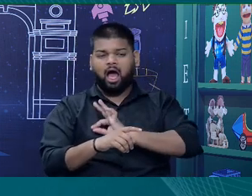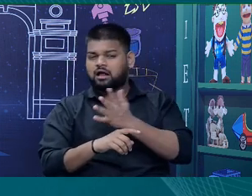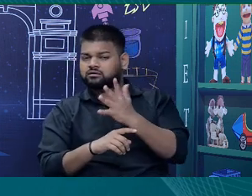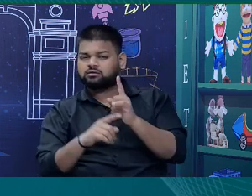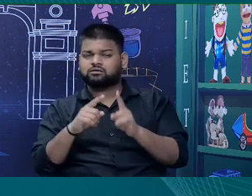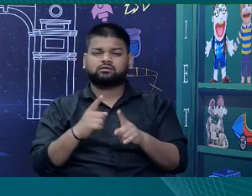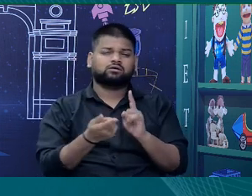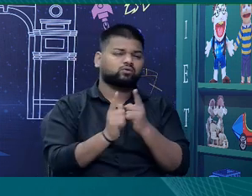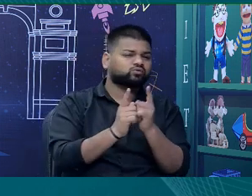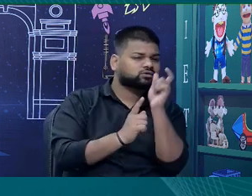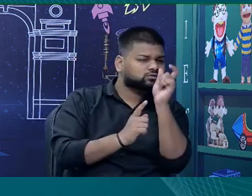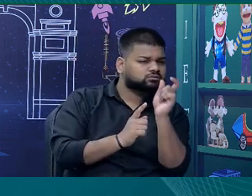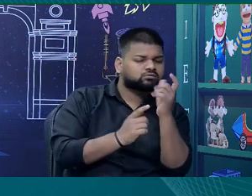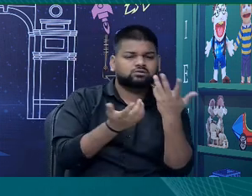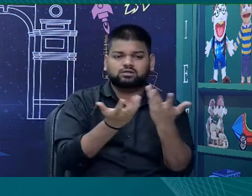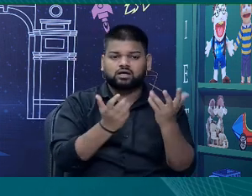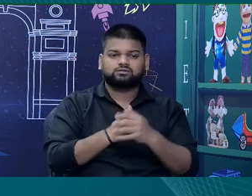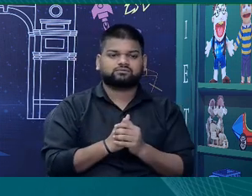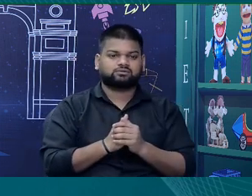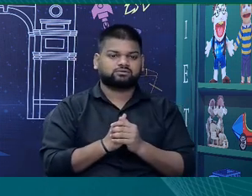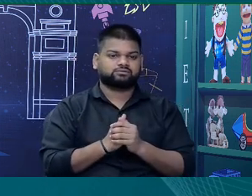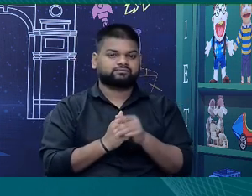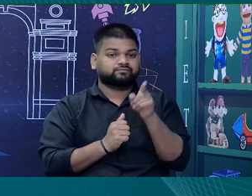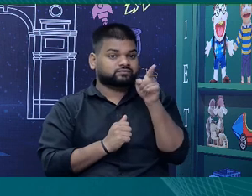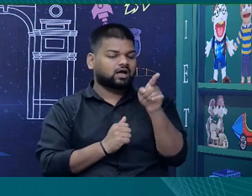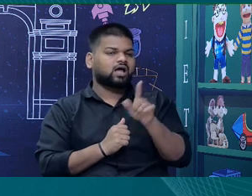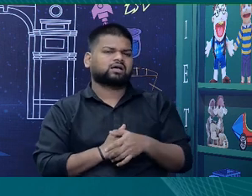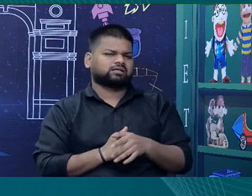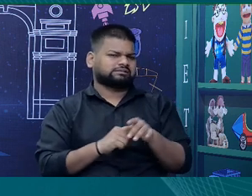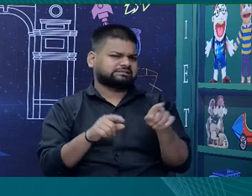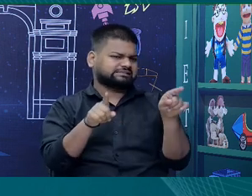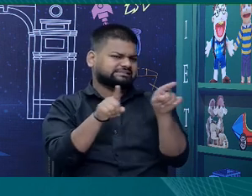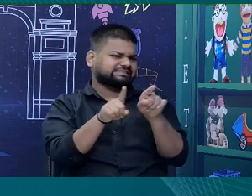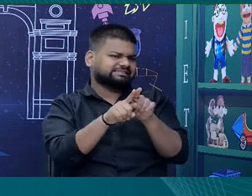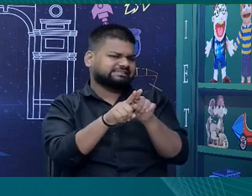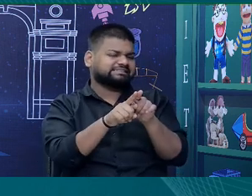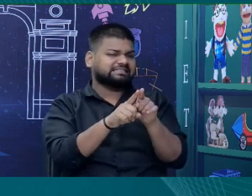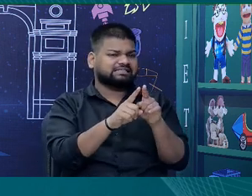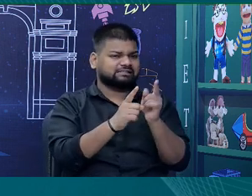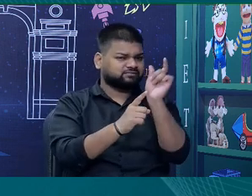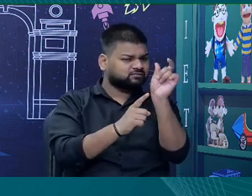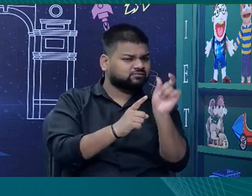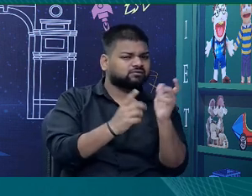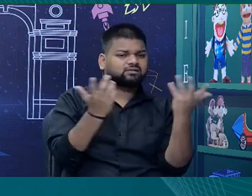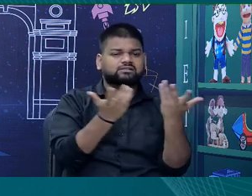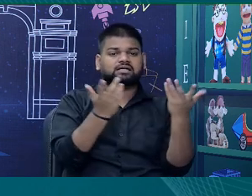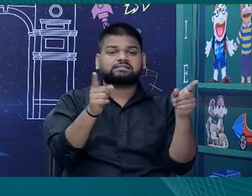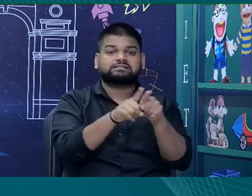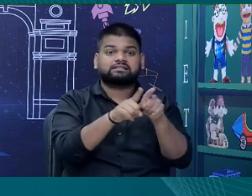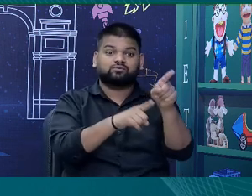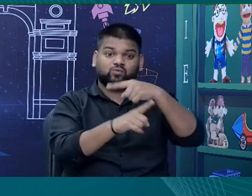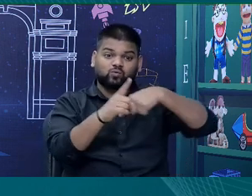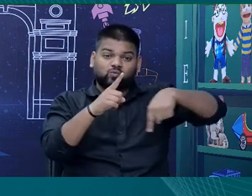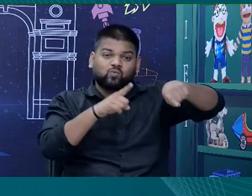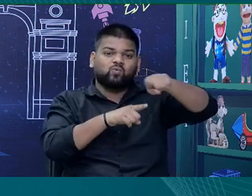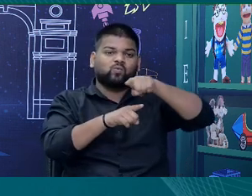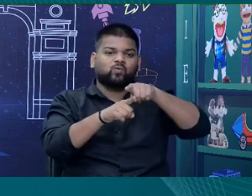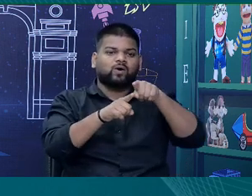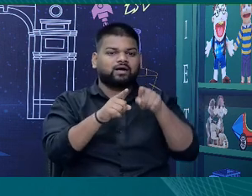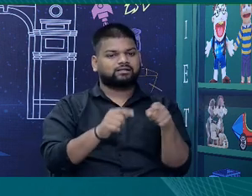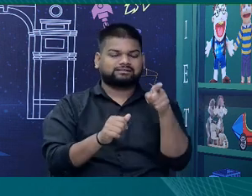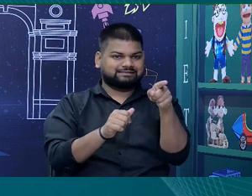लाइक टर्म्स एन टर्म्स विच हैव डी से अलजेब्राइक फैक्टर्स यानी उनकी अलजेब्राइक फैक्टर्स से हनी चाहिए एग्जांपल से